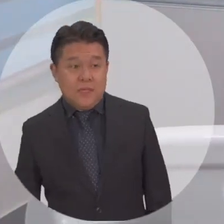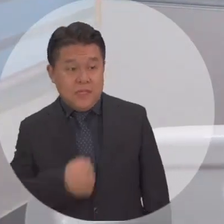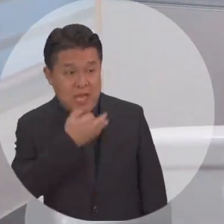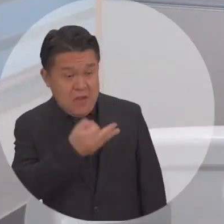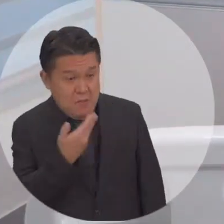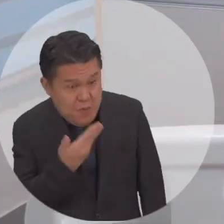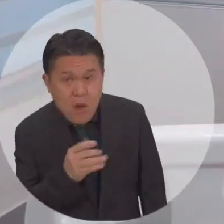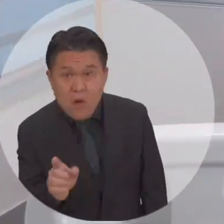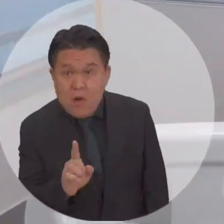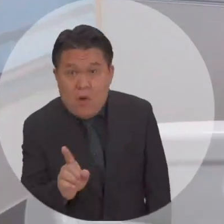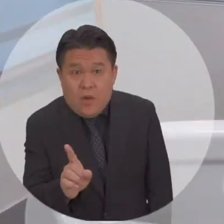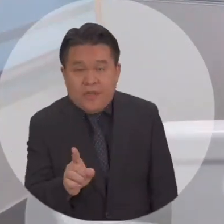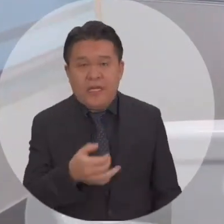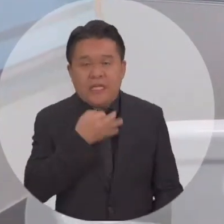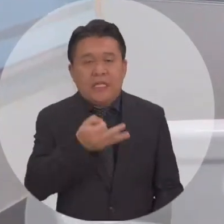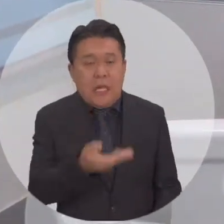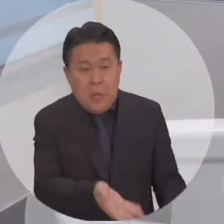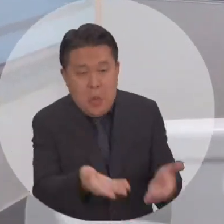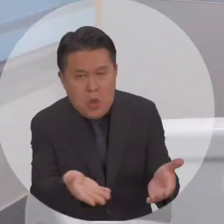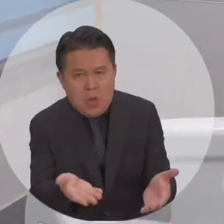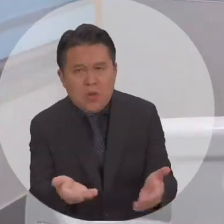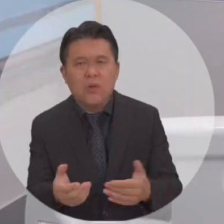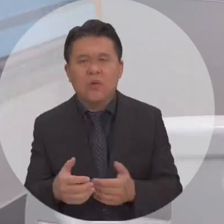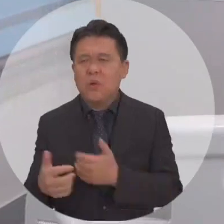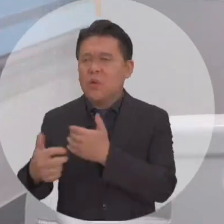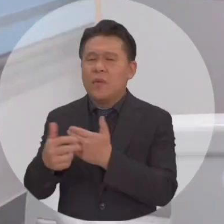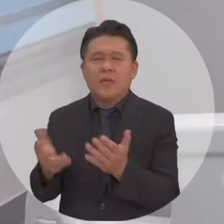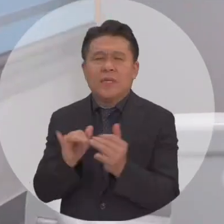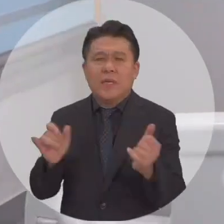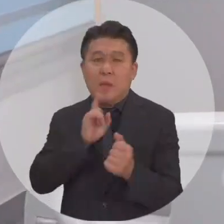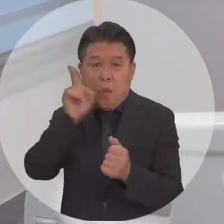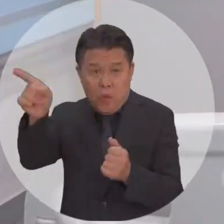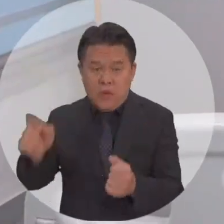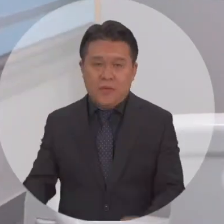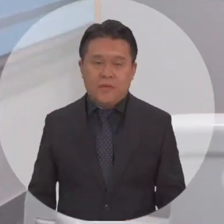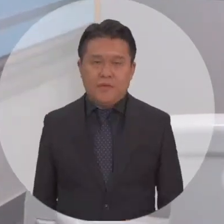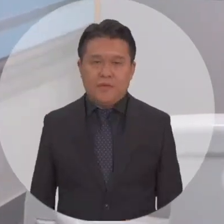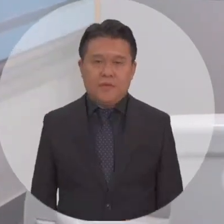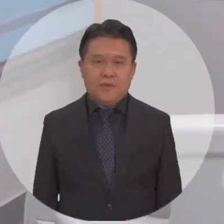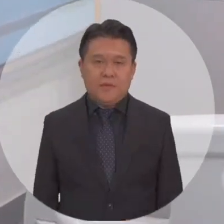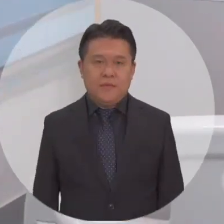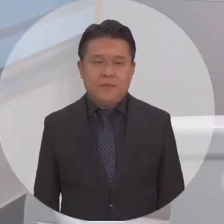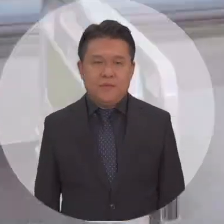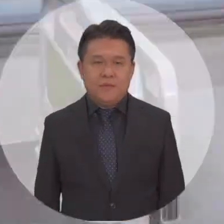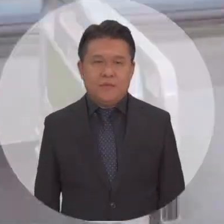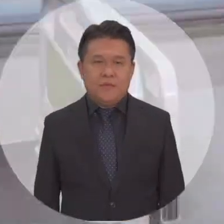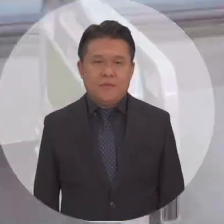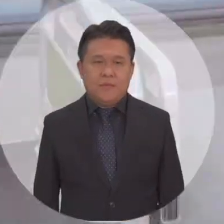스스로 기침이 가능할 경우 기침하도록 하고 요양병원 종사자에게 보고합니다.